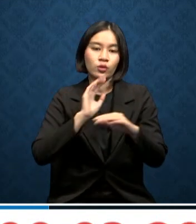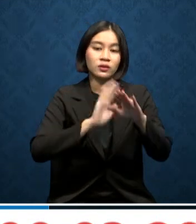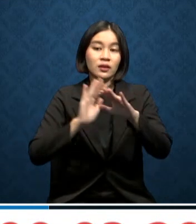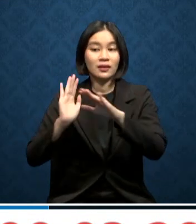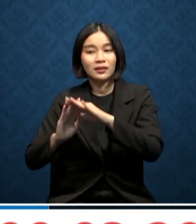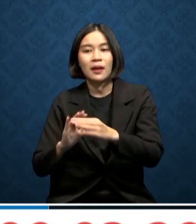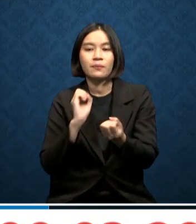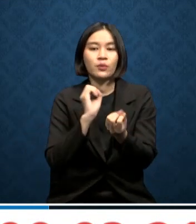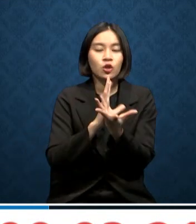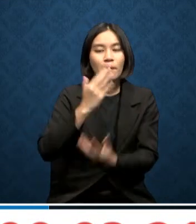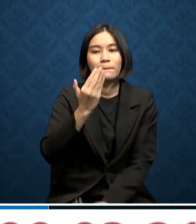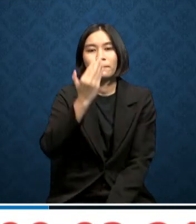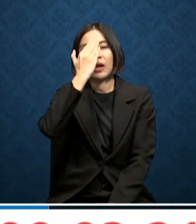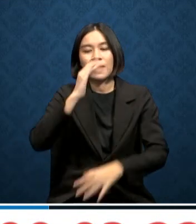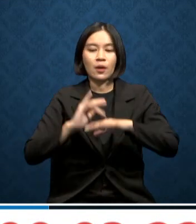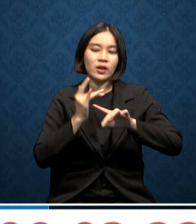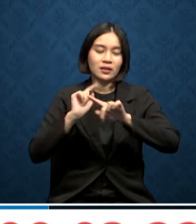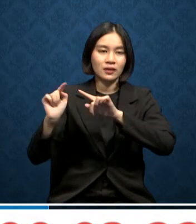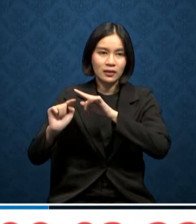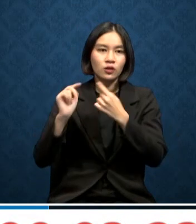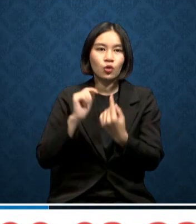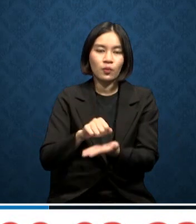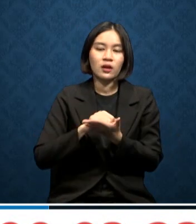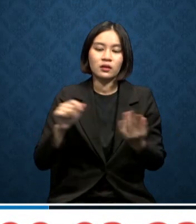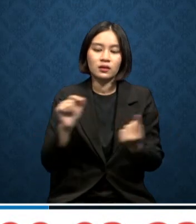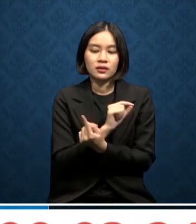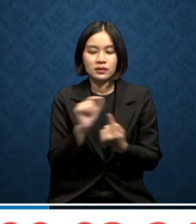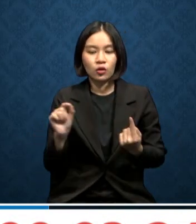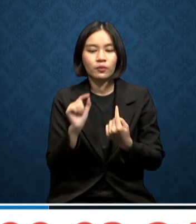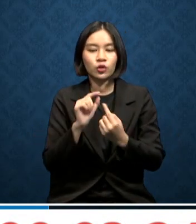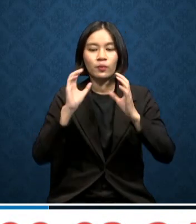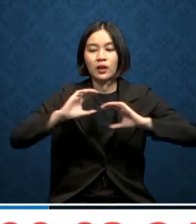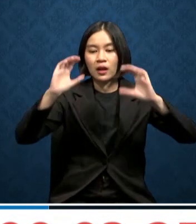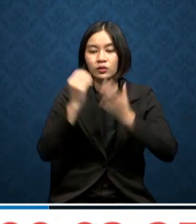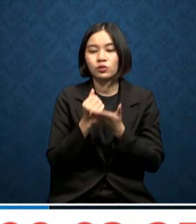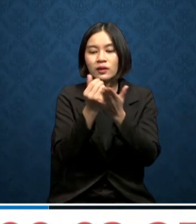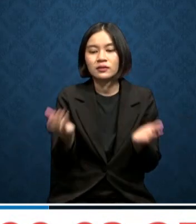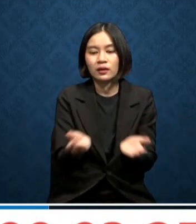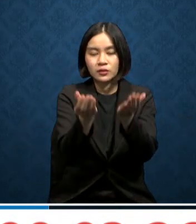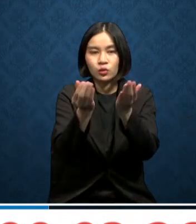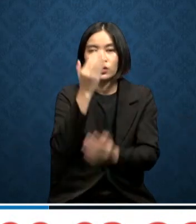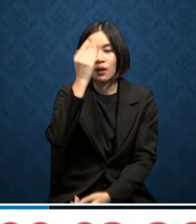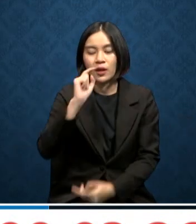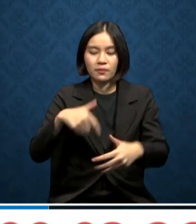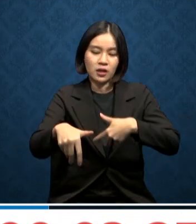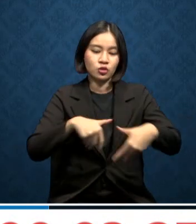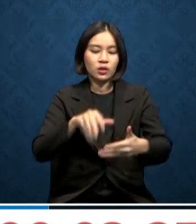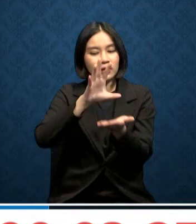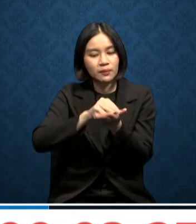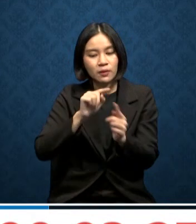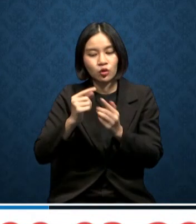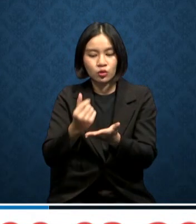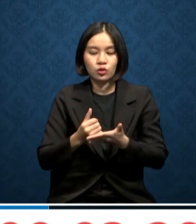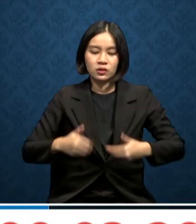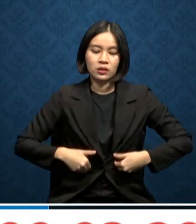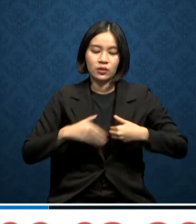ภายพิบัรแรพยาชนซึเปบิการทางสกมหอ Public Serviceที่พากรัตองให้การสบสุนุนเพอใหบิกชนมีข้มูลชชีวิใน